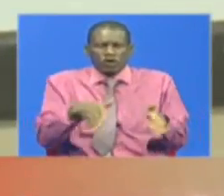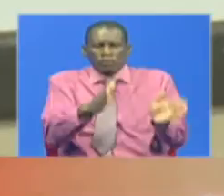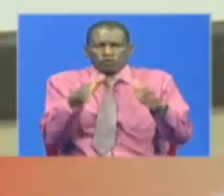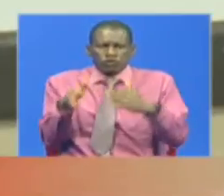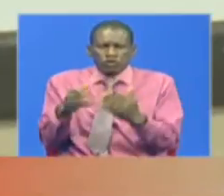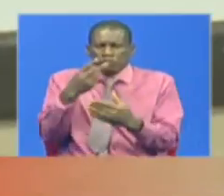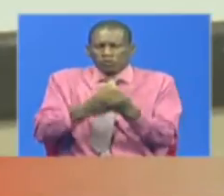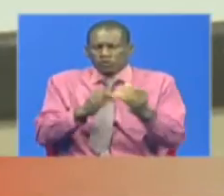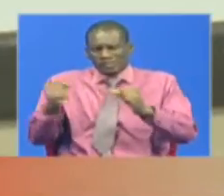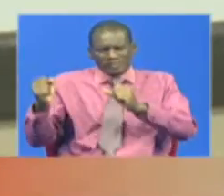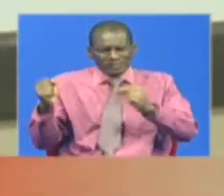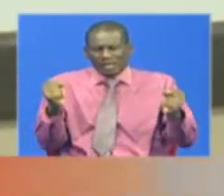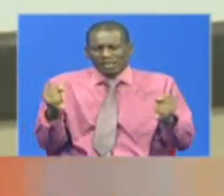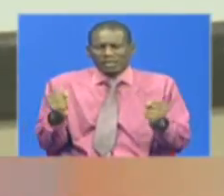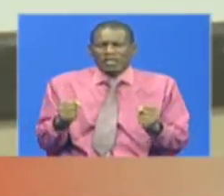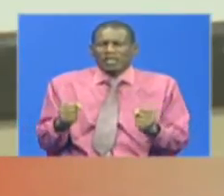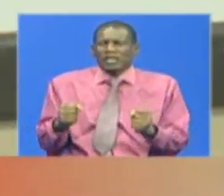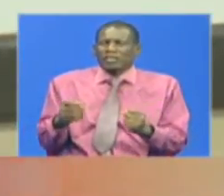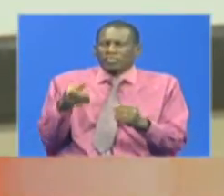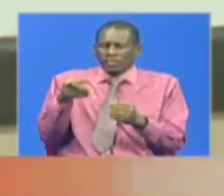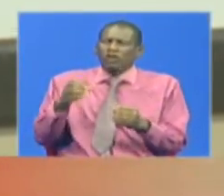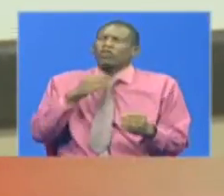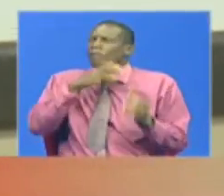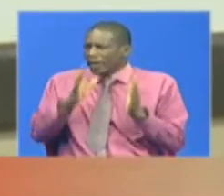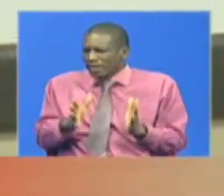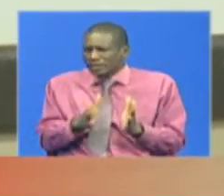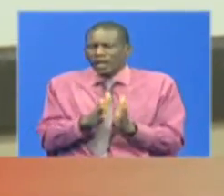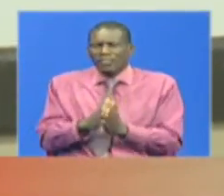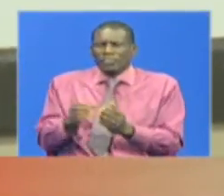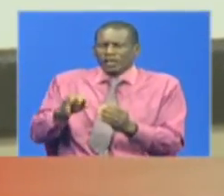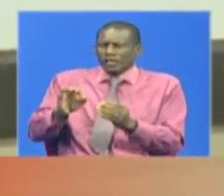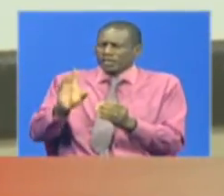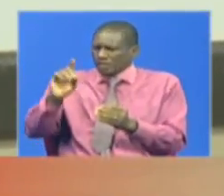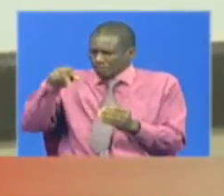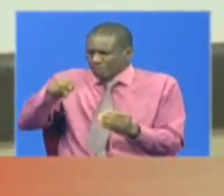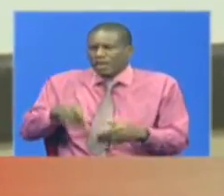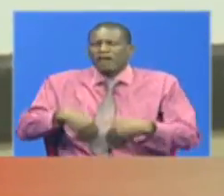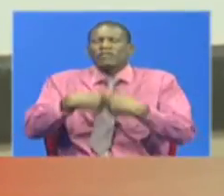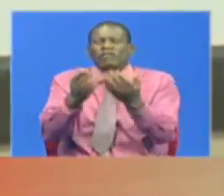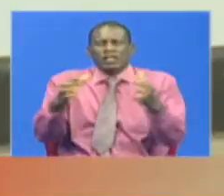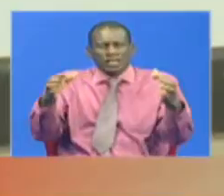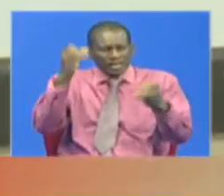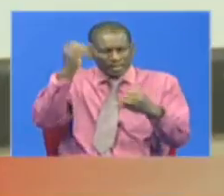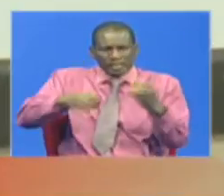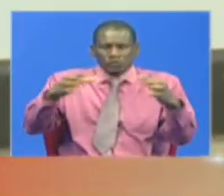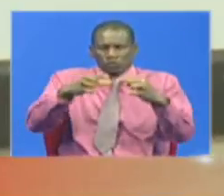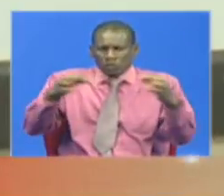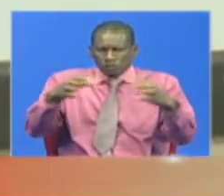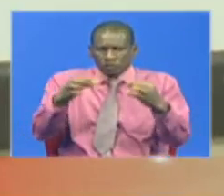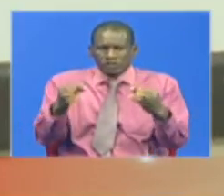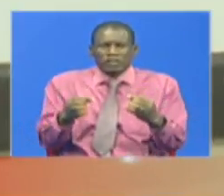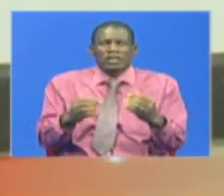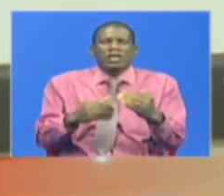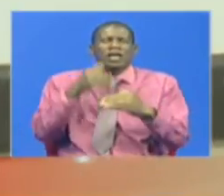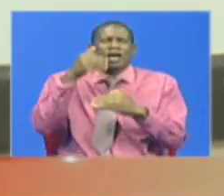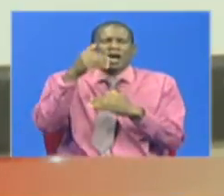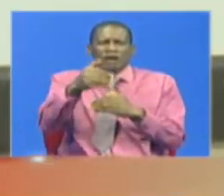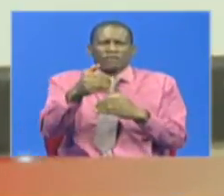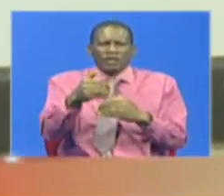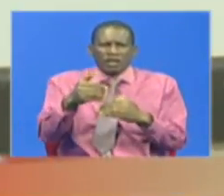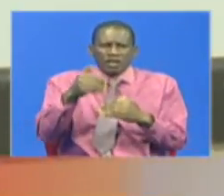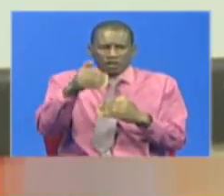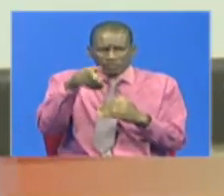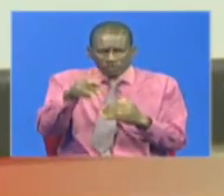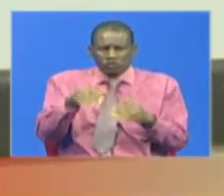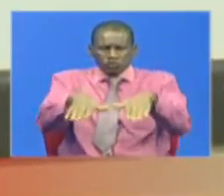zote mbili, ikiwa ni pande ya washtakiwa pamoja na upande wa mashtaka kutoa kauli zao za mwisho mwisho baada ya ili kusubiriwa